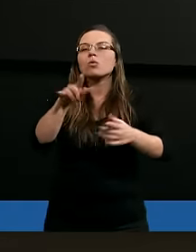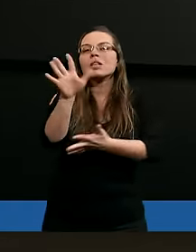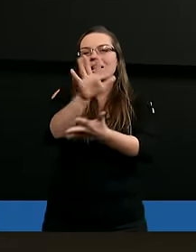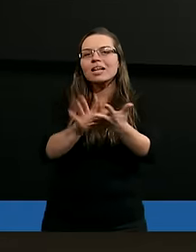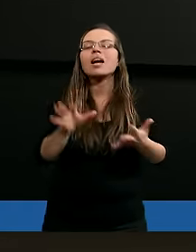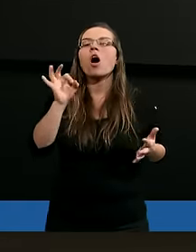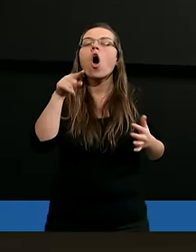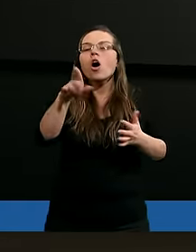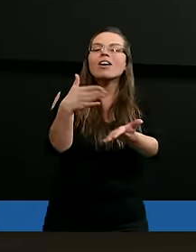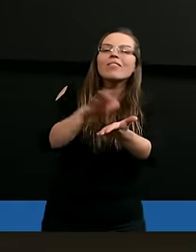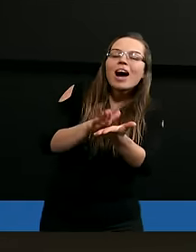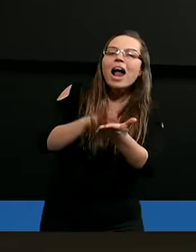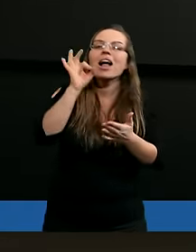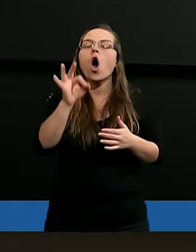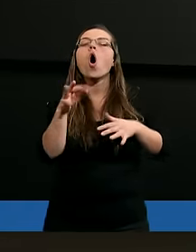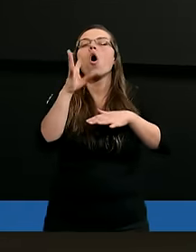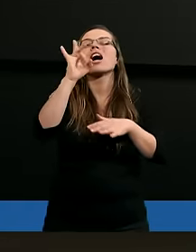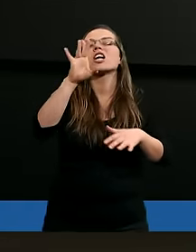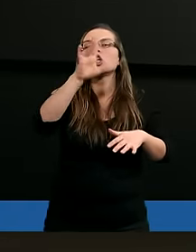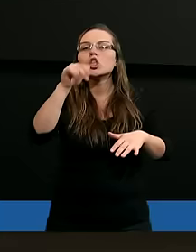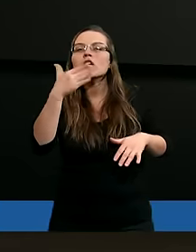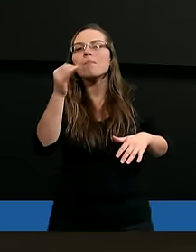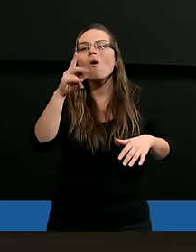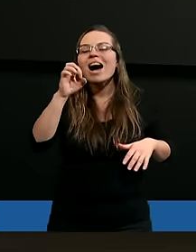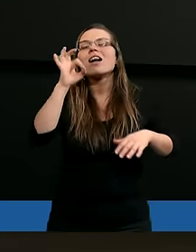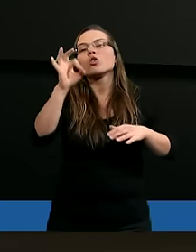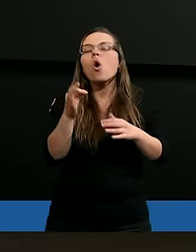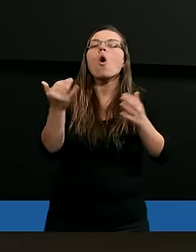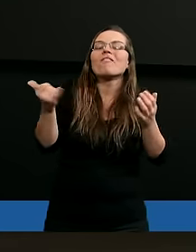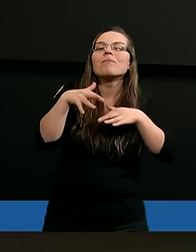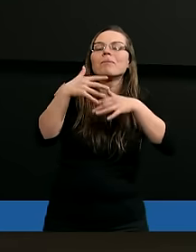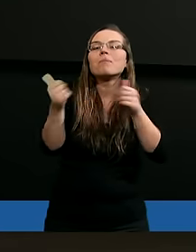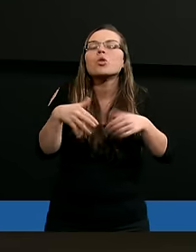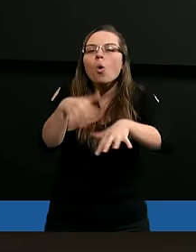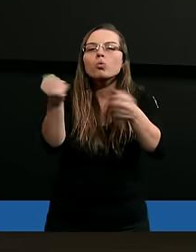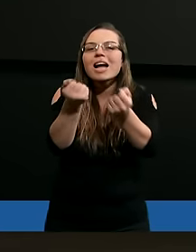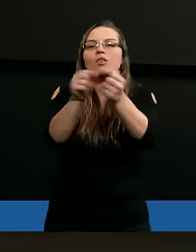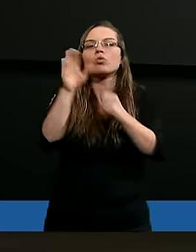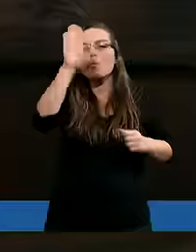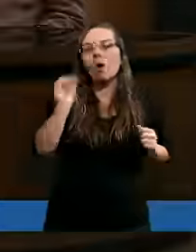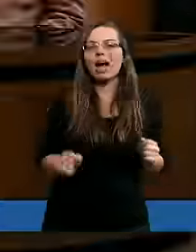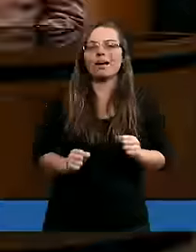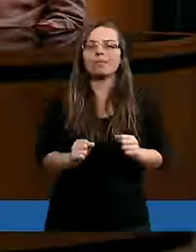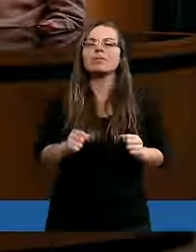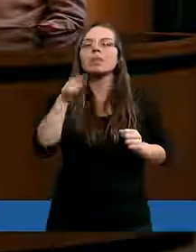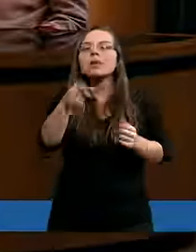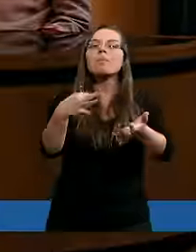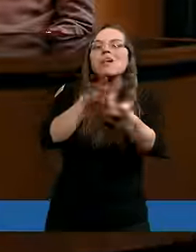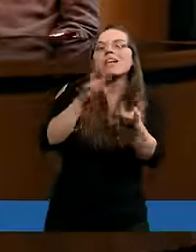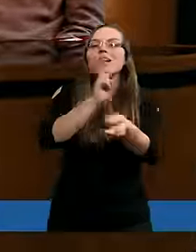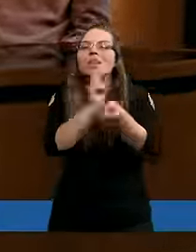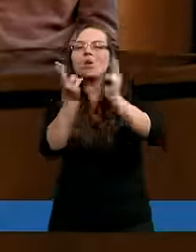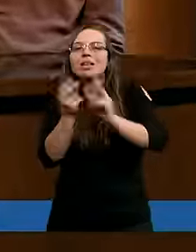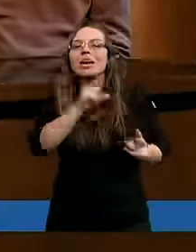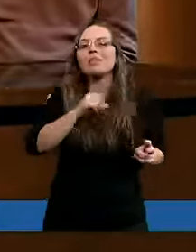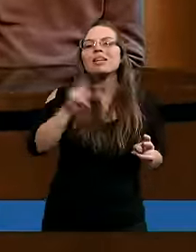o przyszłej chwale, o pielgrzymowaniu dla nas żyjących w XXI wieku? Na co dzień spotykamy się